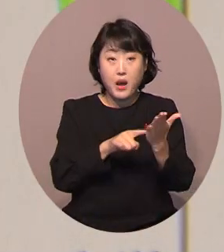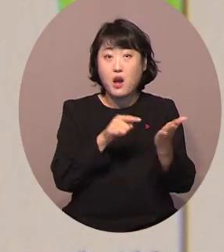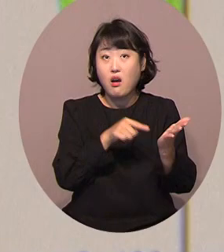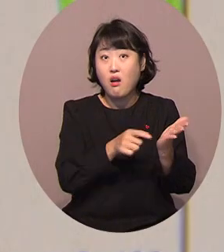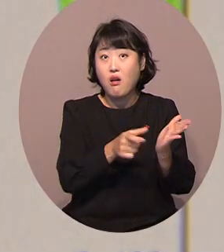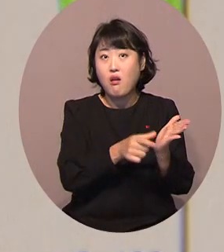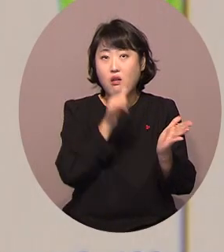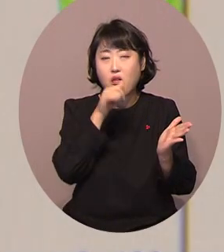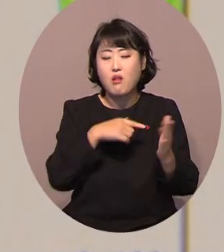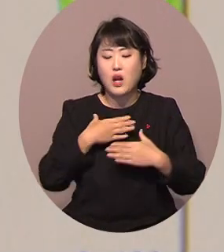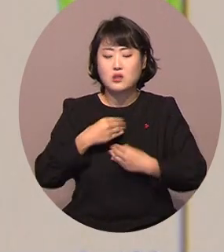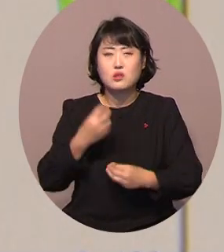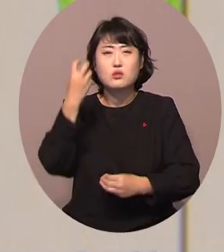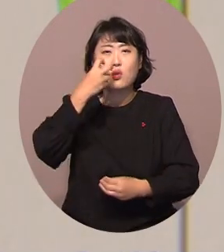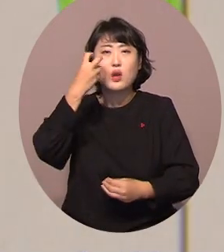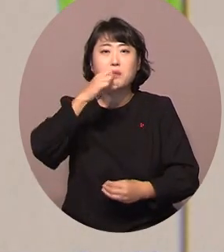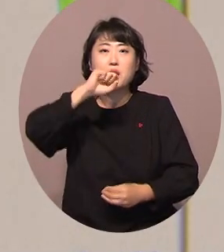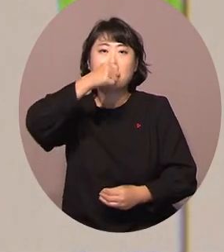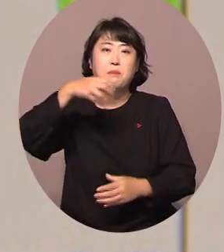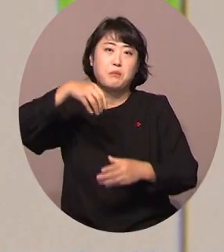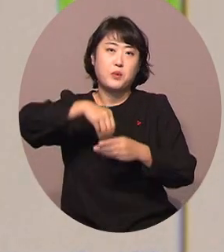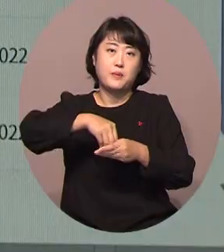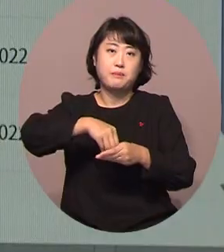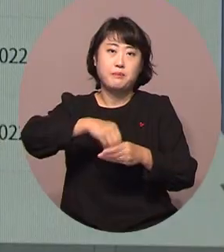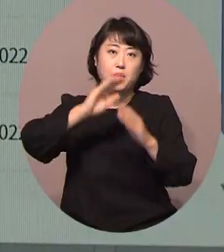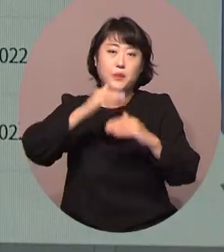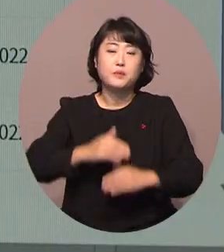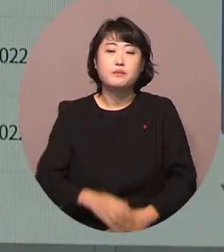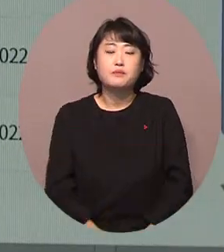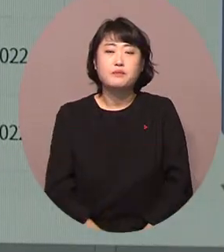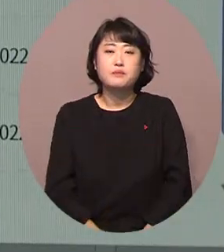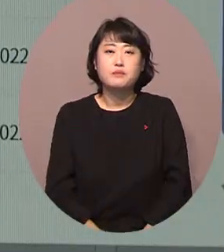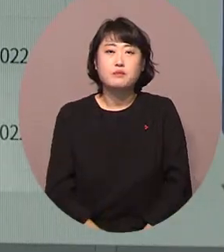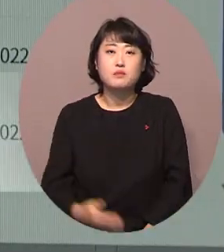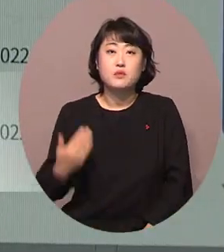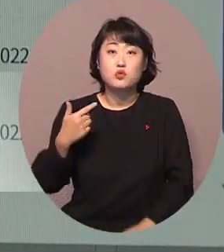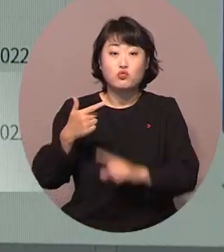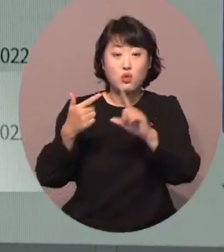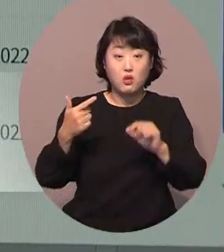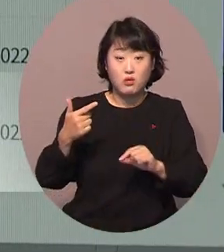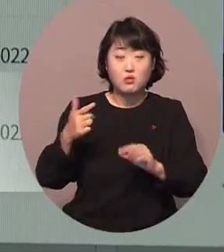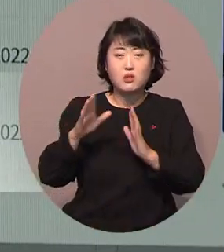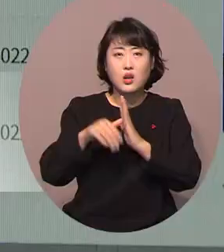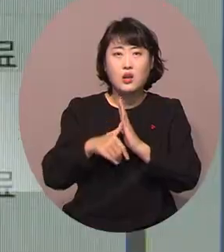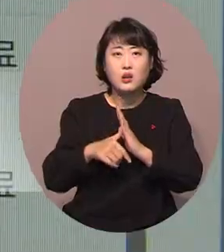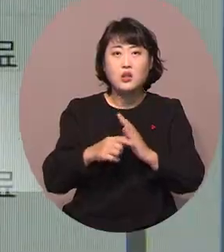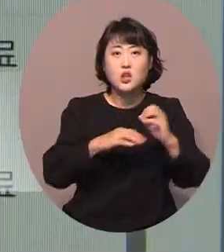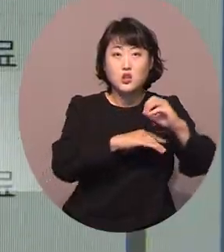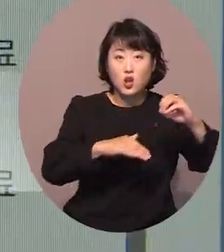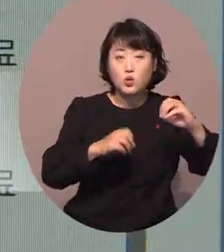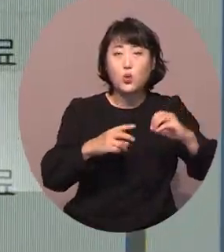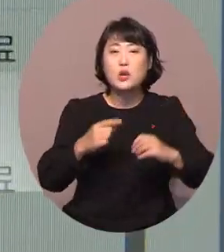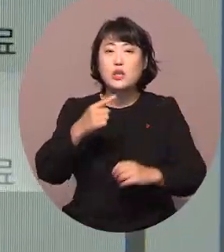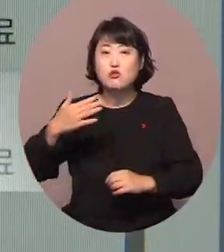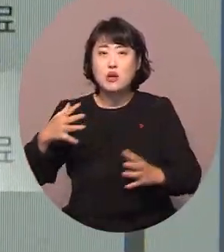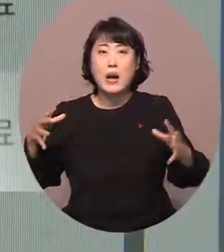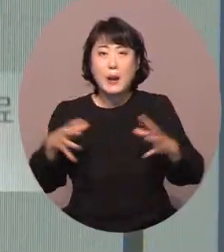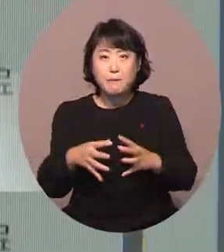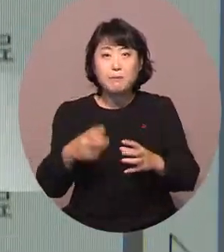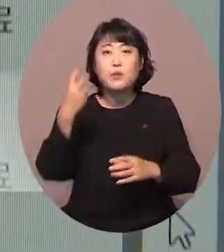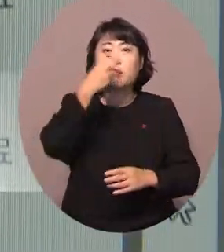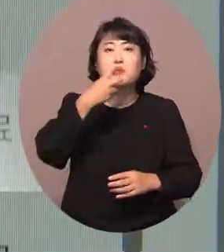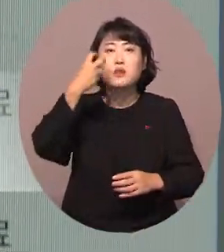여기에는 당연히 안전점검 예산도 포함되 있습니다 지난해 6월 서천군과 소방서 등이 실시한 서천 특화시장 합동